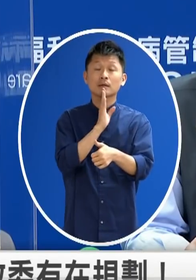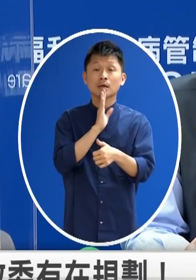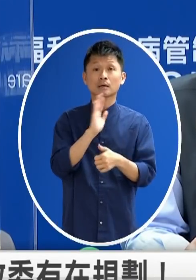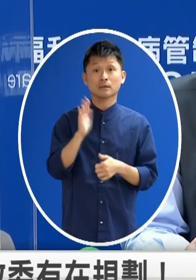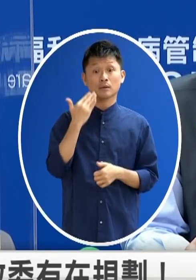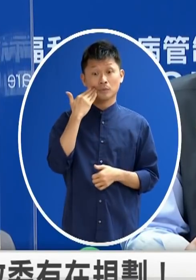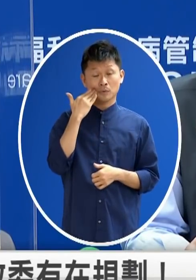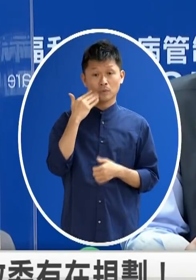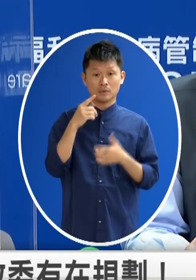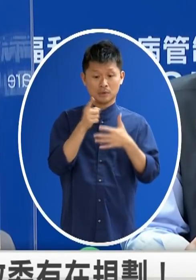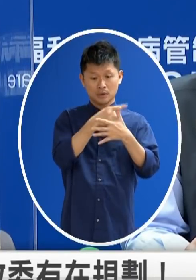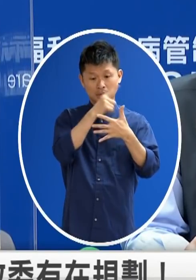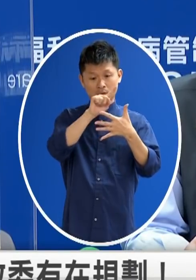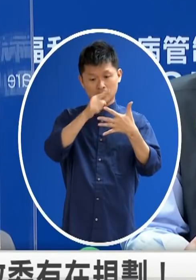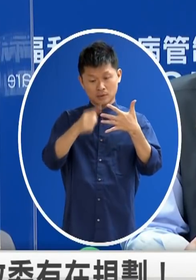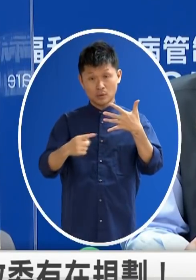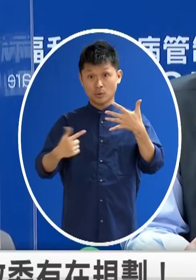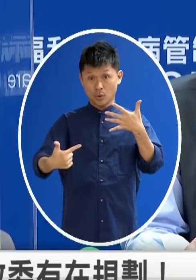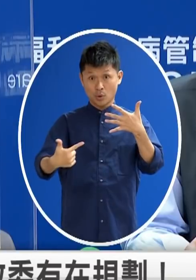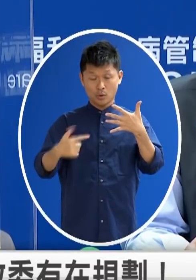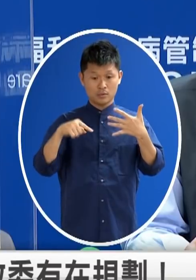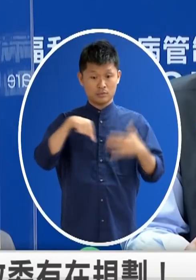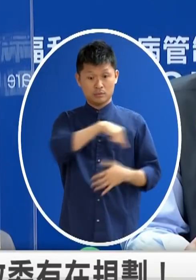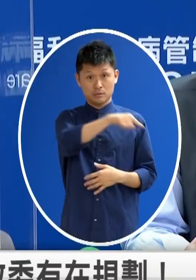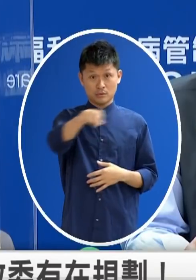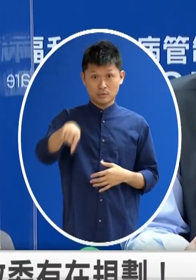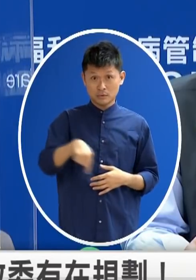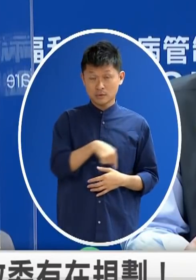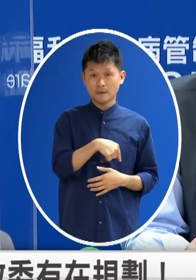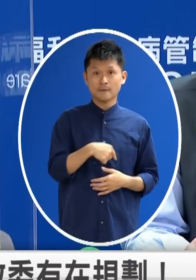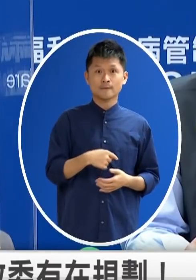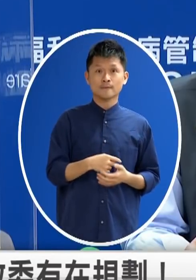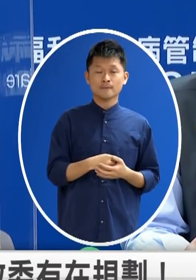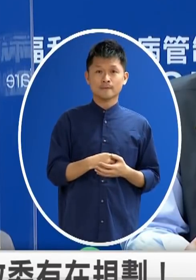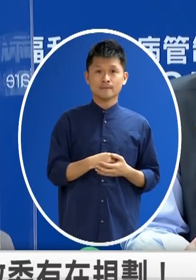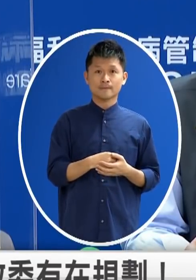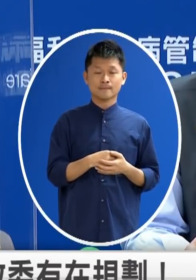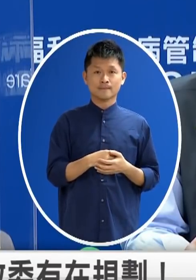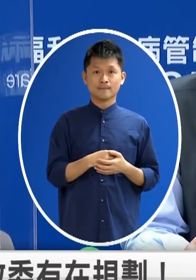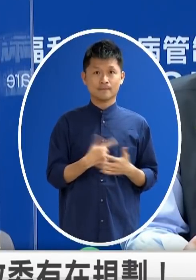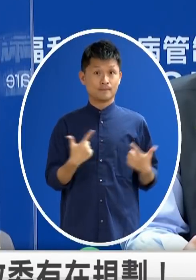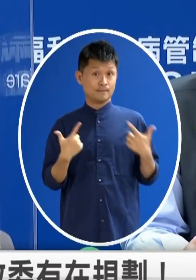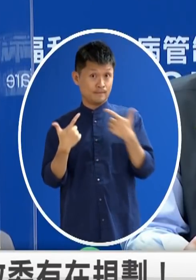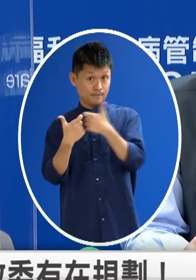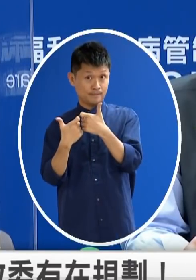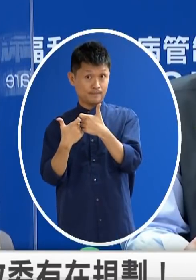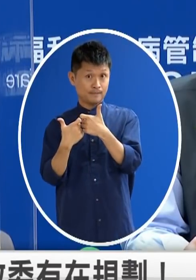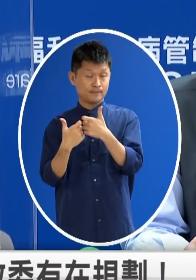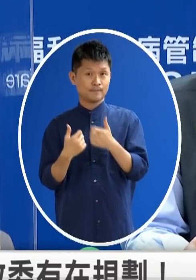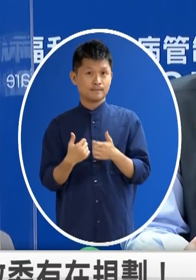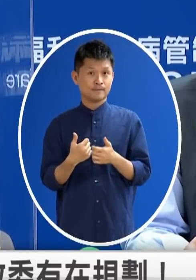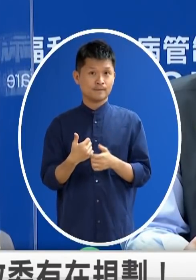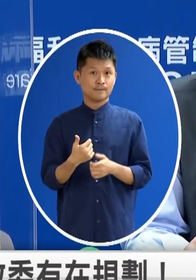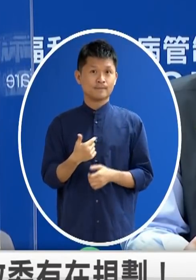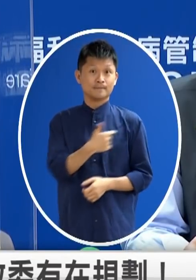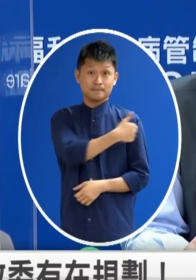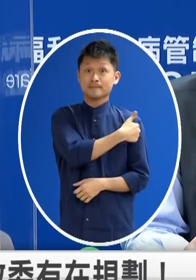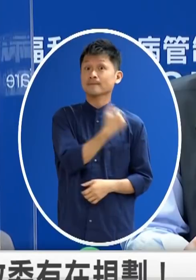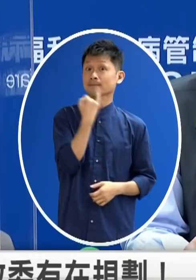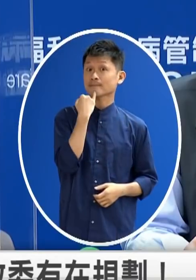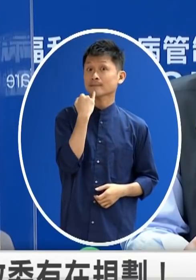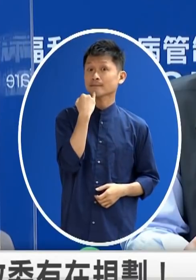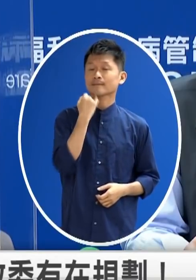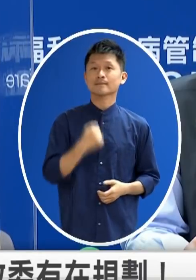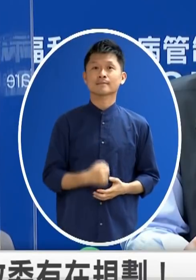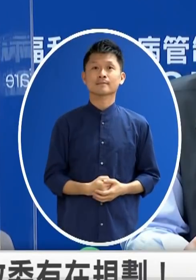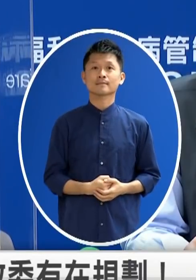比如1到7类的人，1到6类的人，好，那也许就有一些符合好这个符合施打的